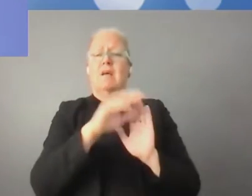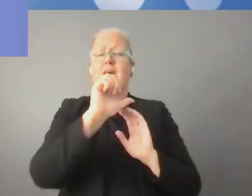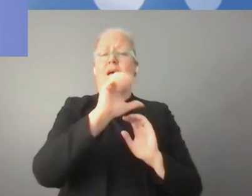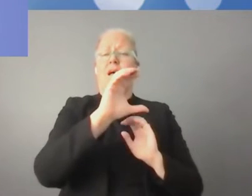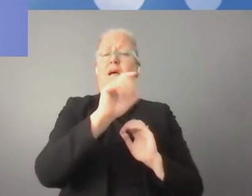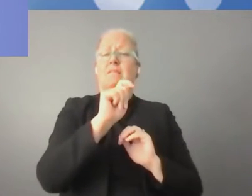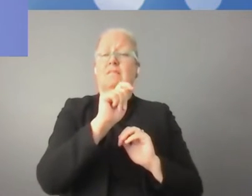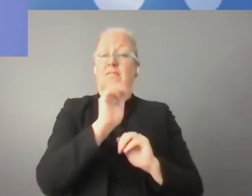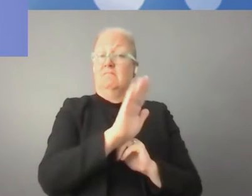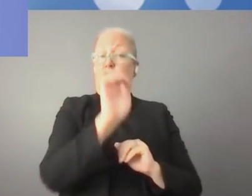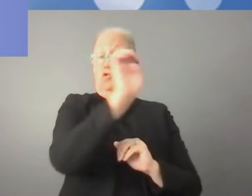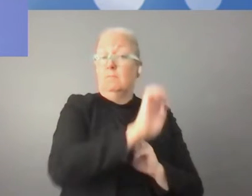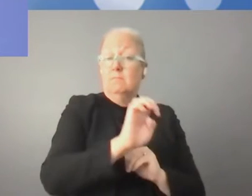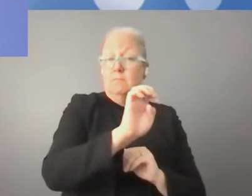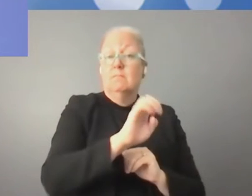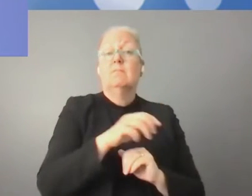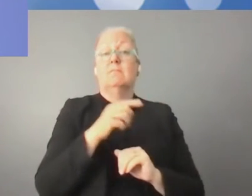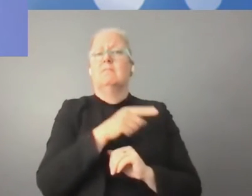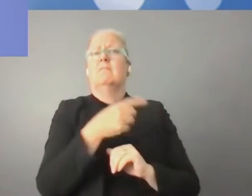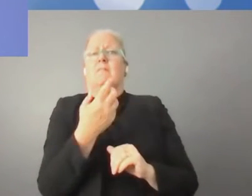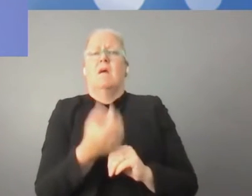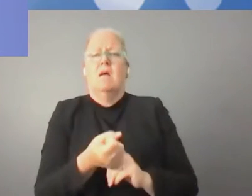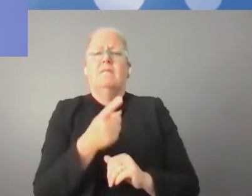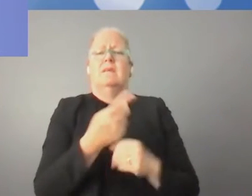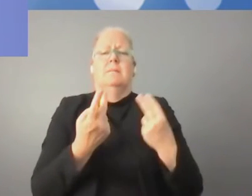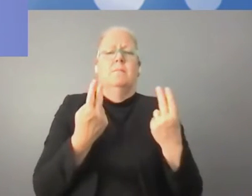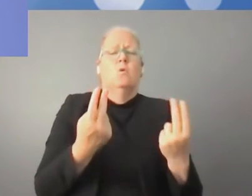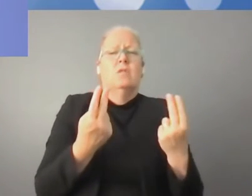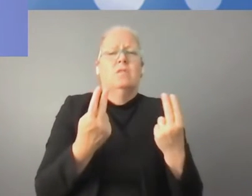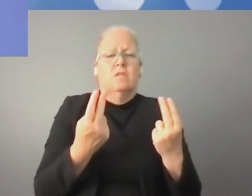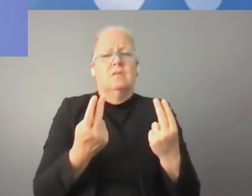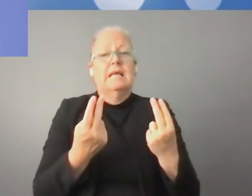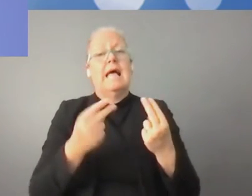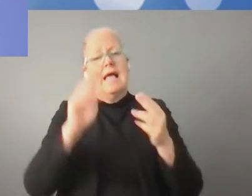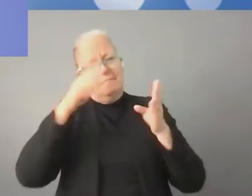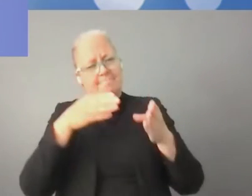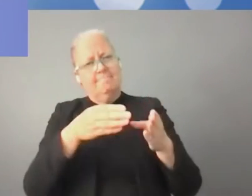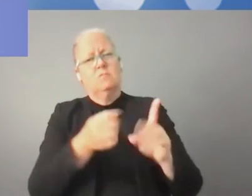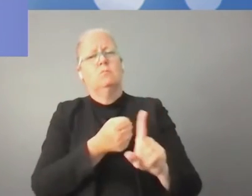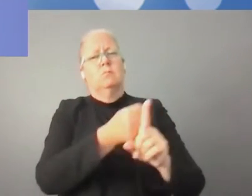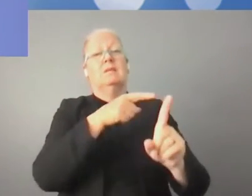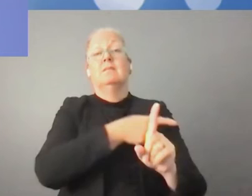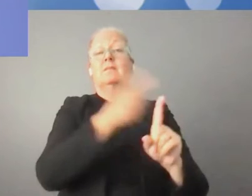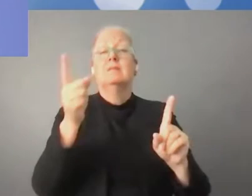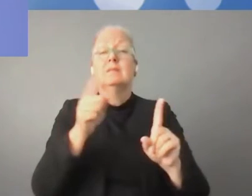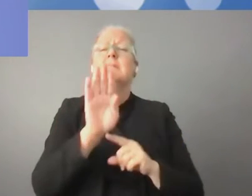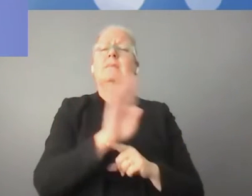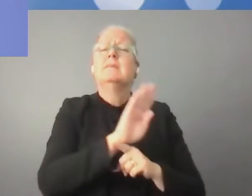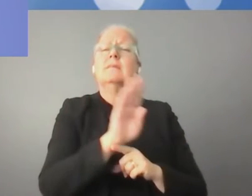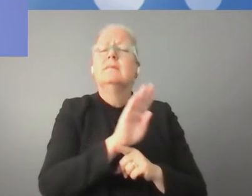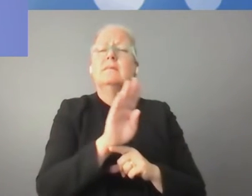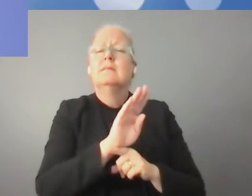на этом форуме мы сможем поспособствовать принятию нового урегулирования, которые